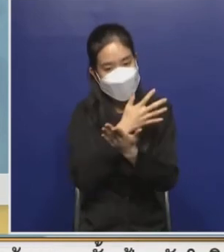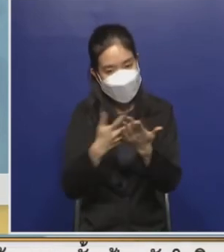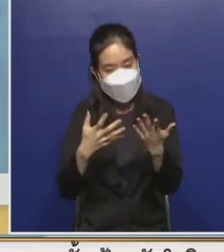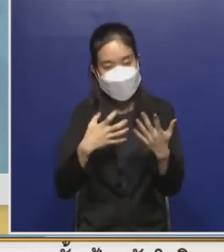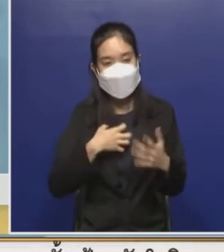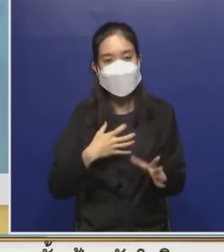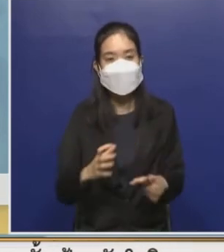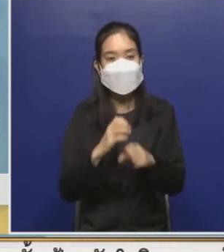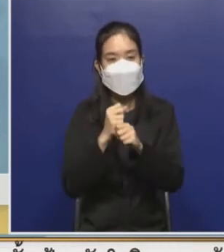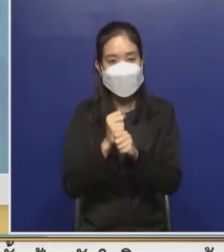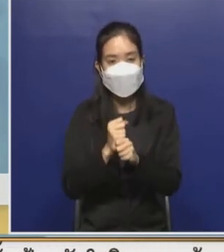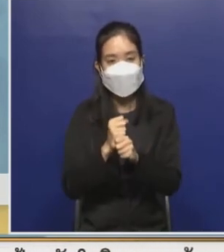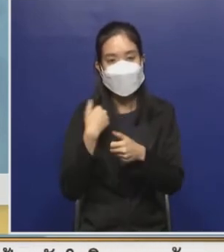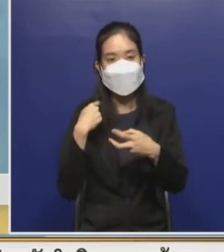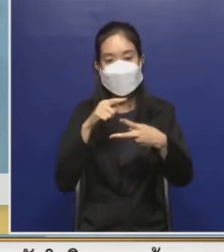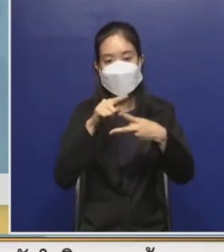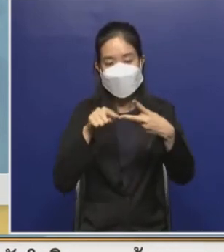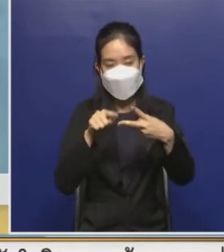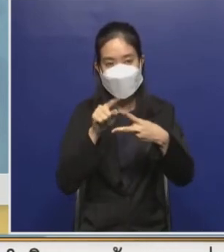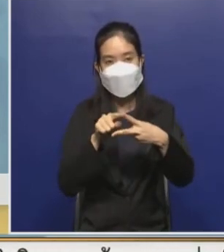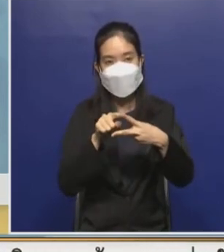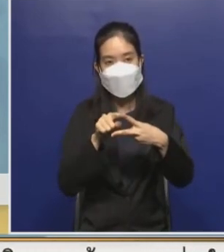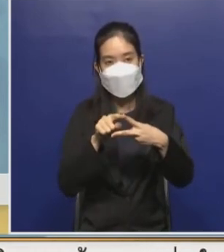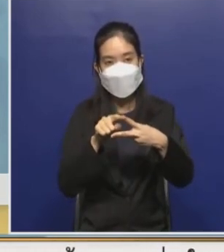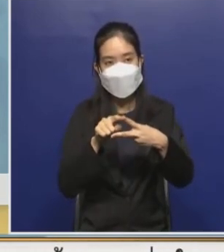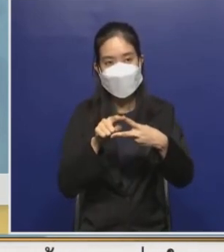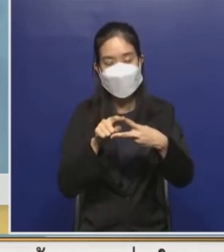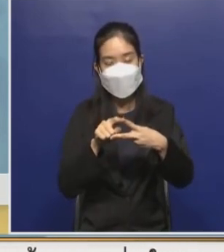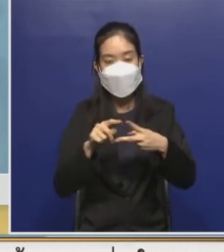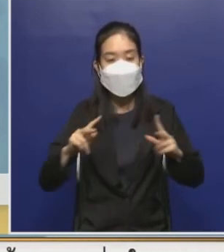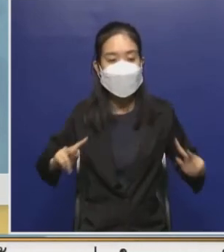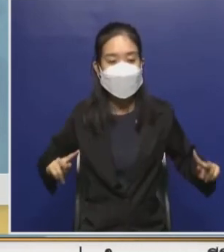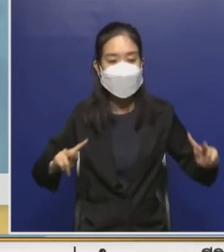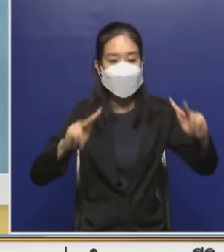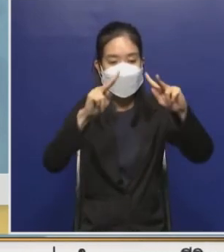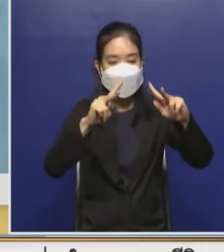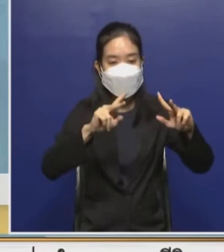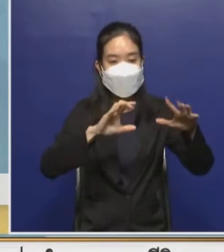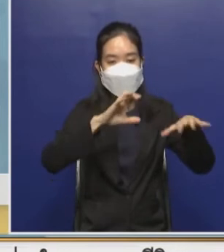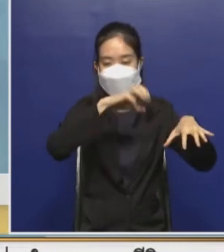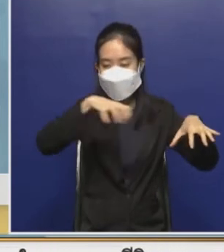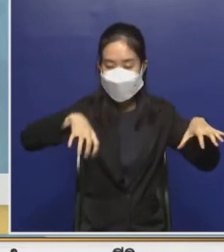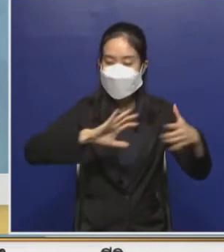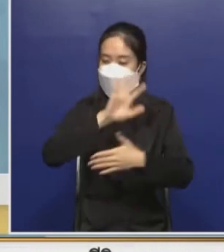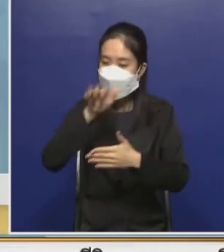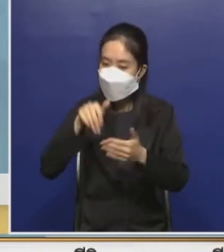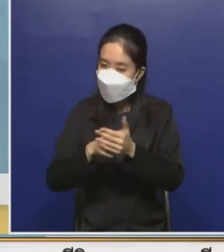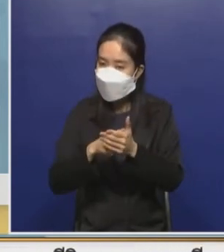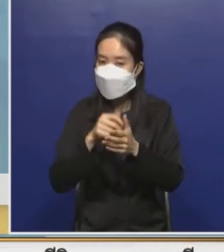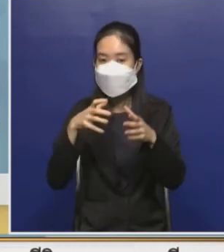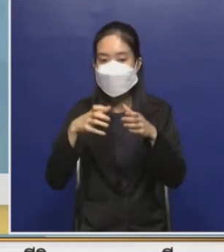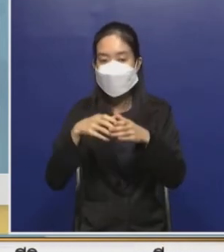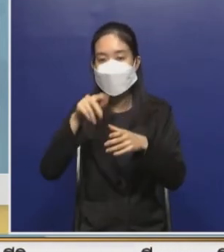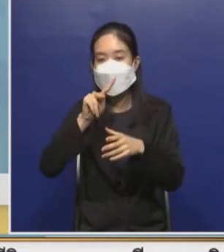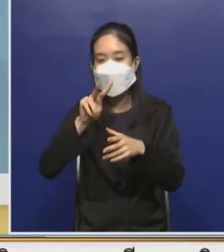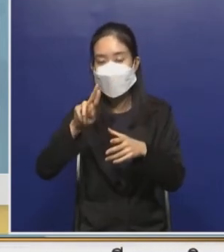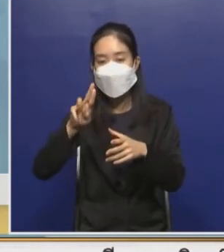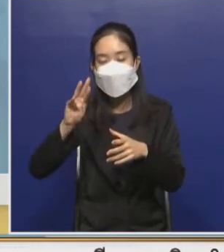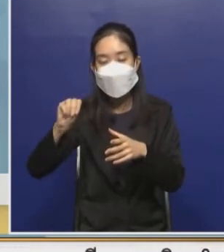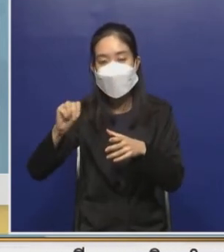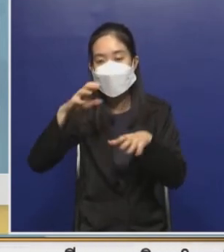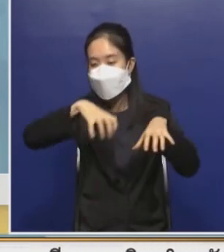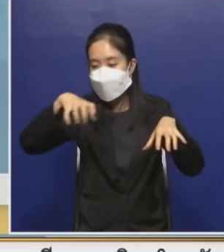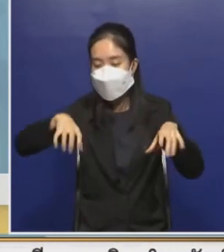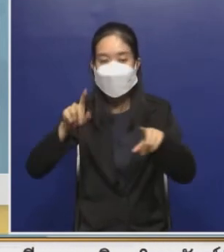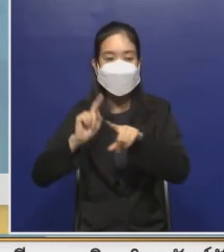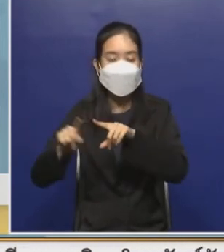สรปสองปการกรทาศ1.ุกของสวงกลมจัหวัดจะต้องสรางนวัตกรรมที่แ